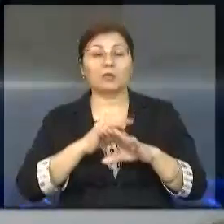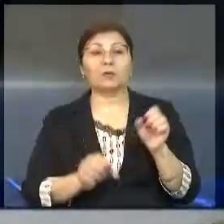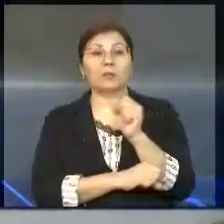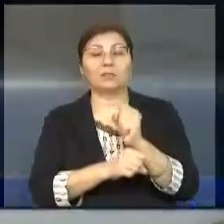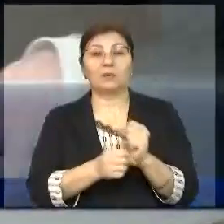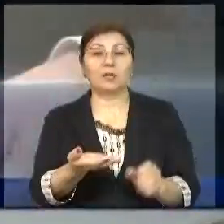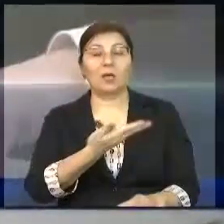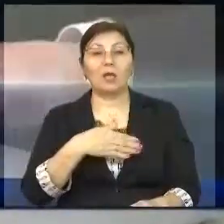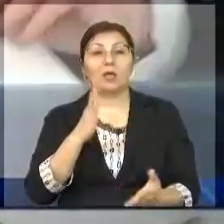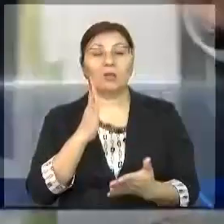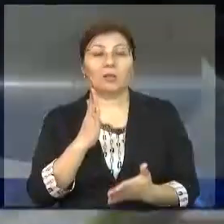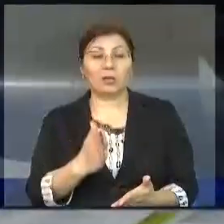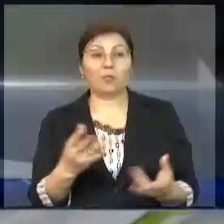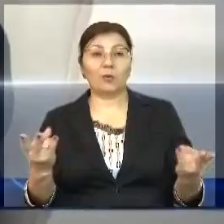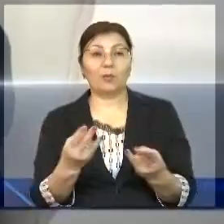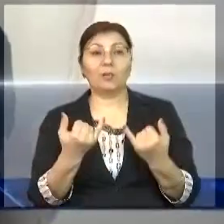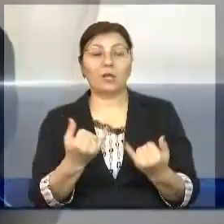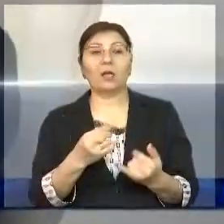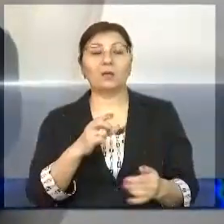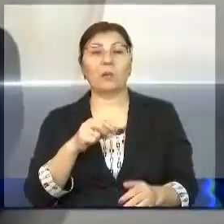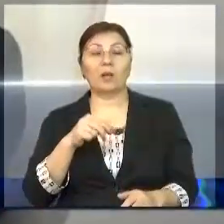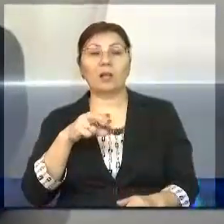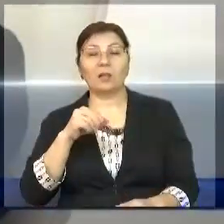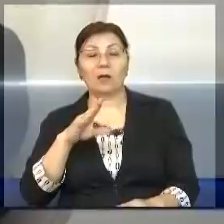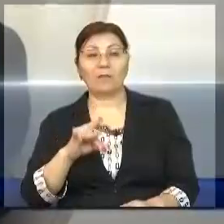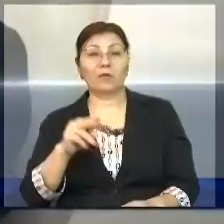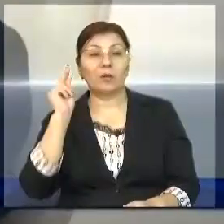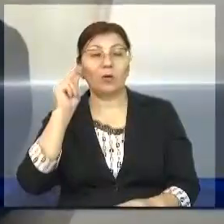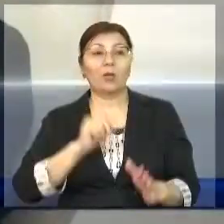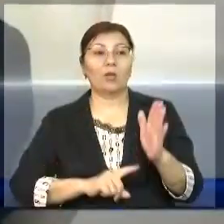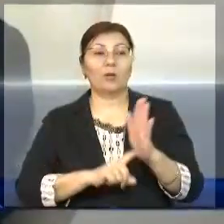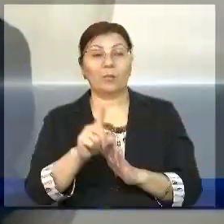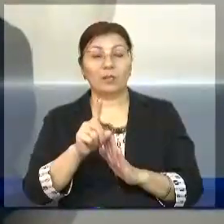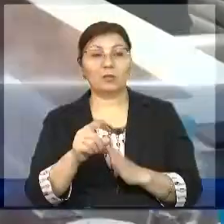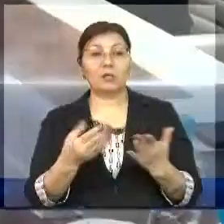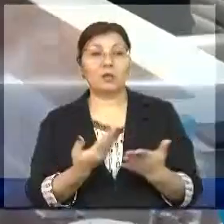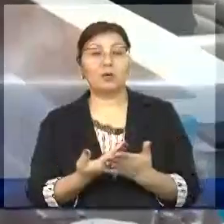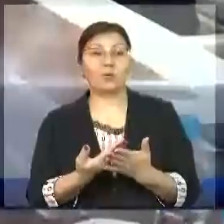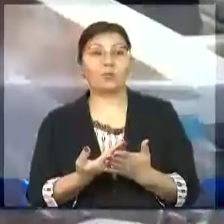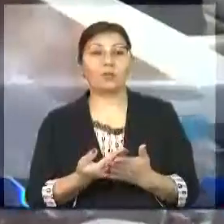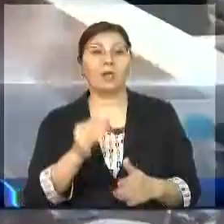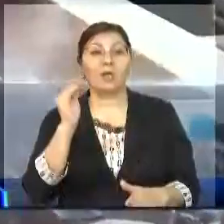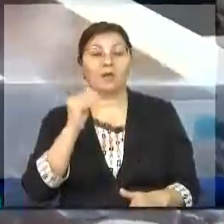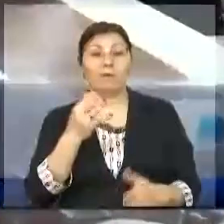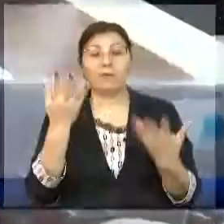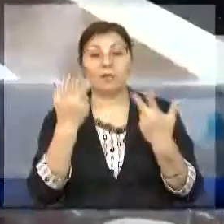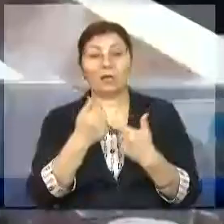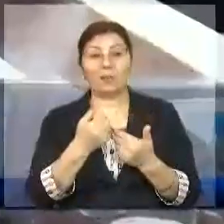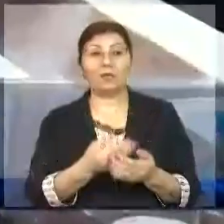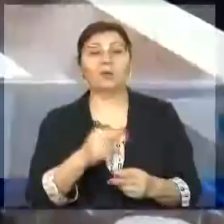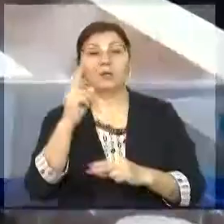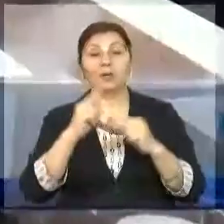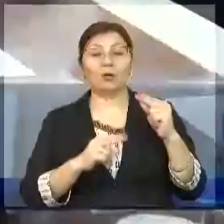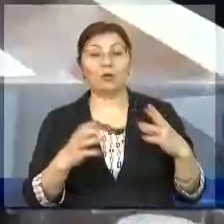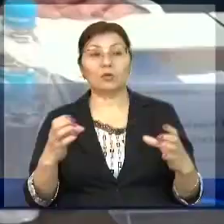бізде де болу қажет. Ғалымдар қазір бакалавр деңгейінен оқытуды бастау тиімсіз екенін. Одан да физика, математика, немесе